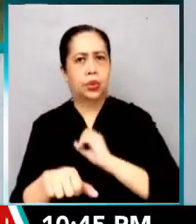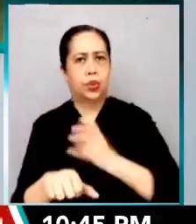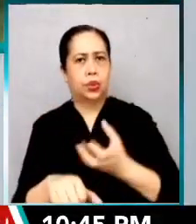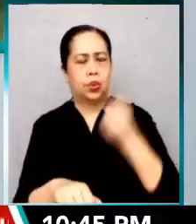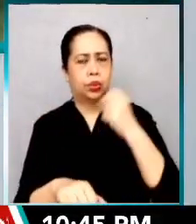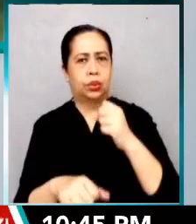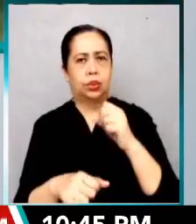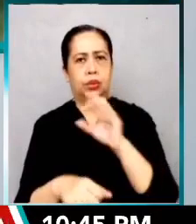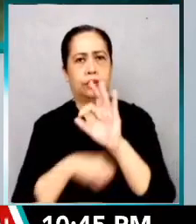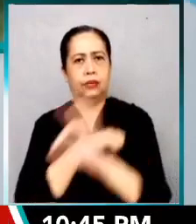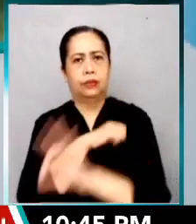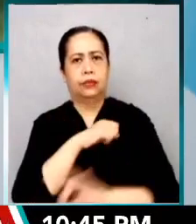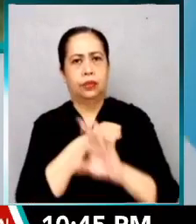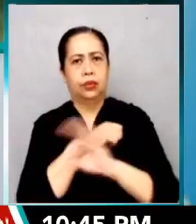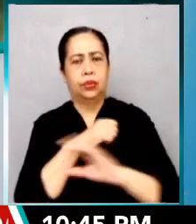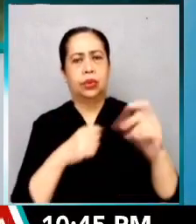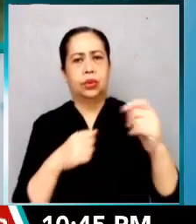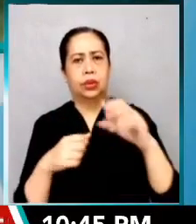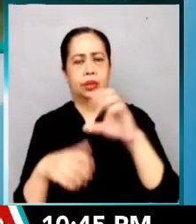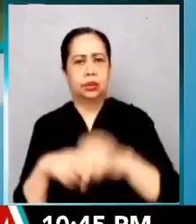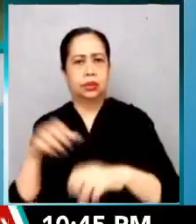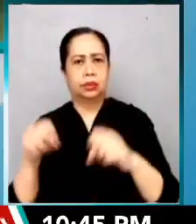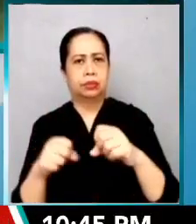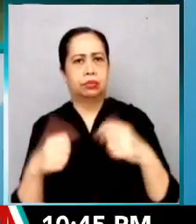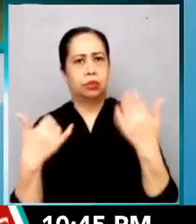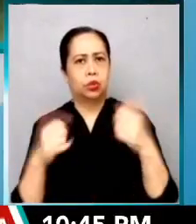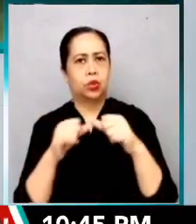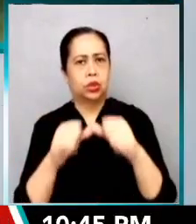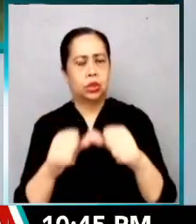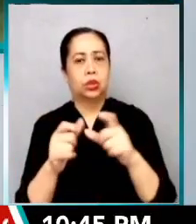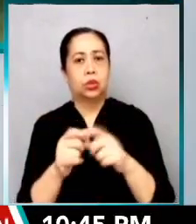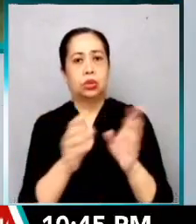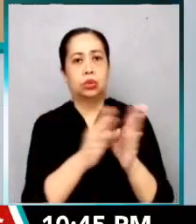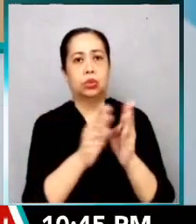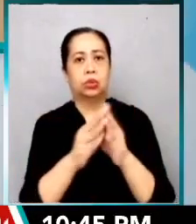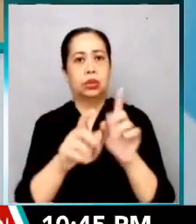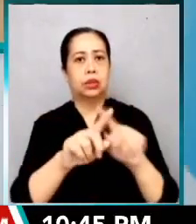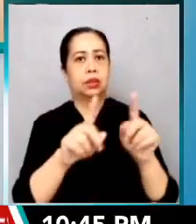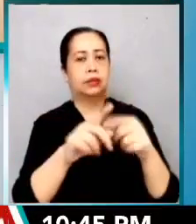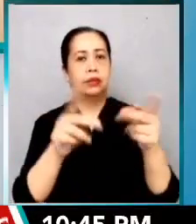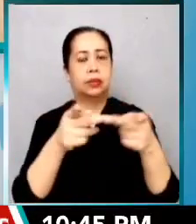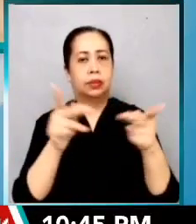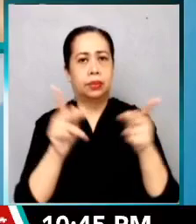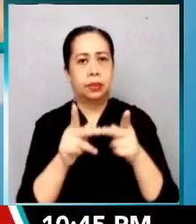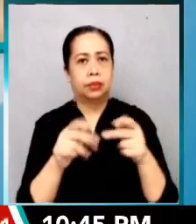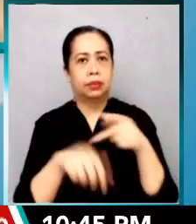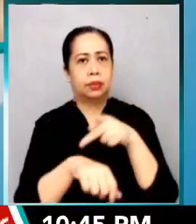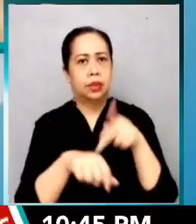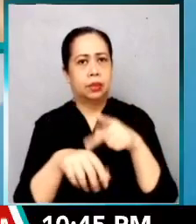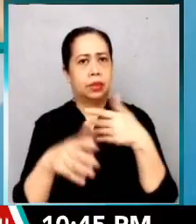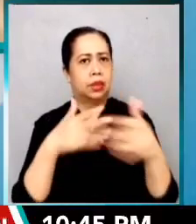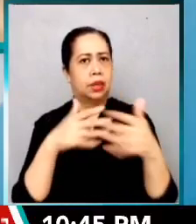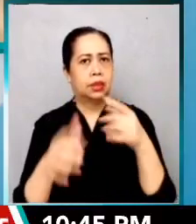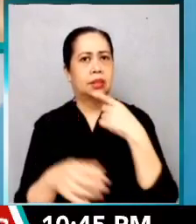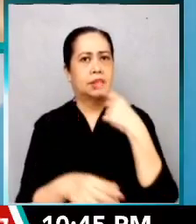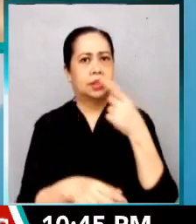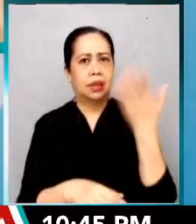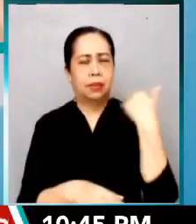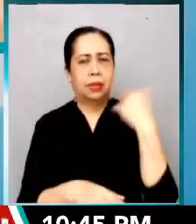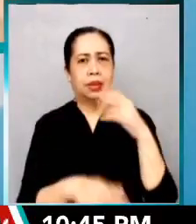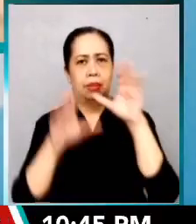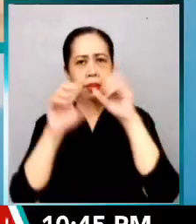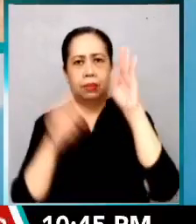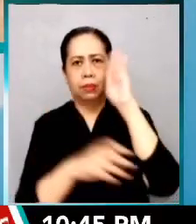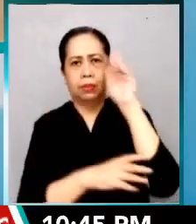investor. Tuloy daw ang senador sa public hearing sa iba't ibang lugar sa bansa kahit pa sinabi na noon ni Pangulong Bongbong Marcos